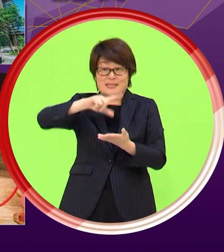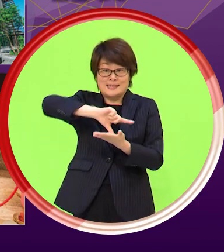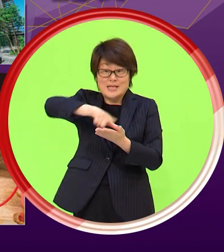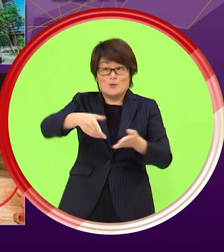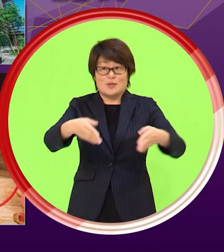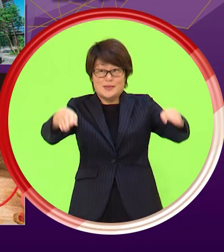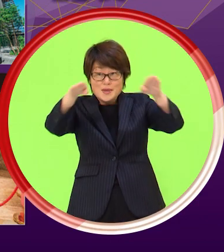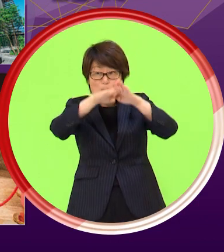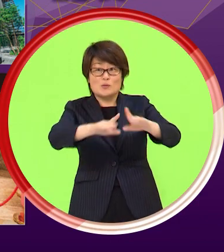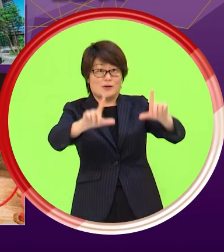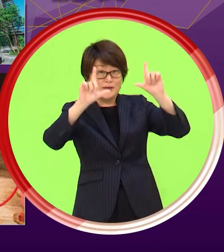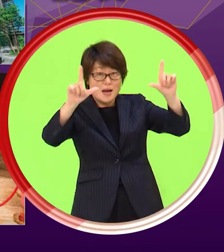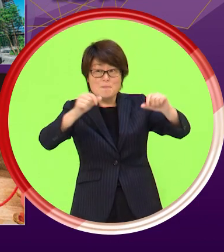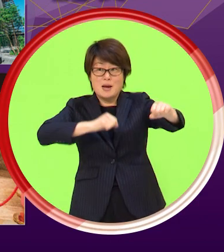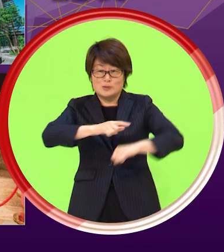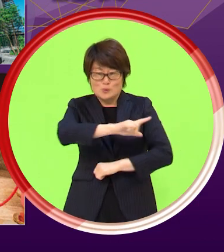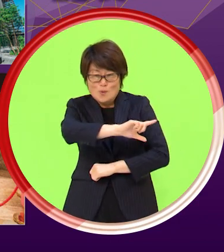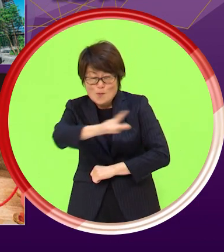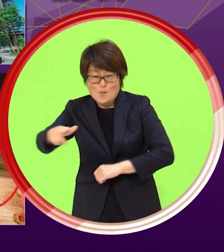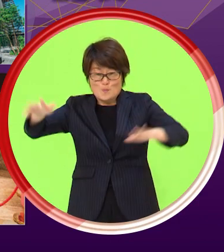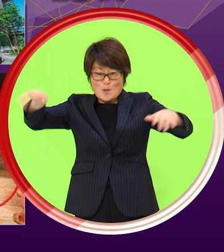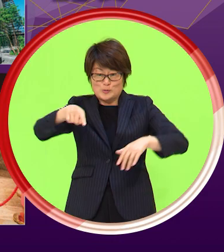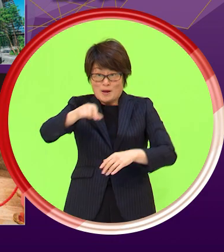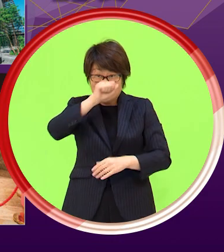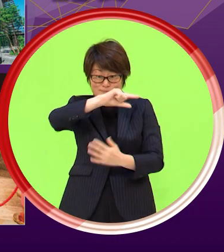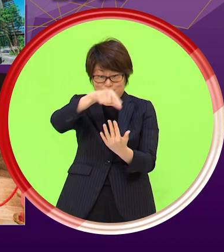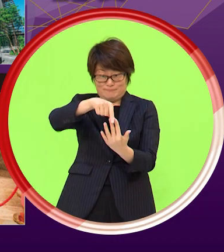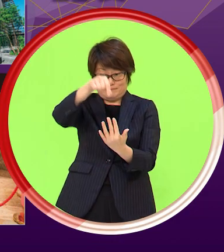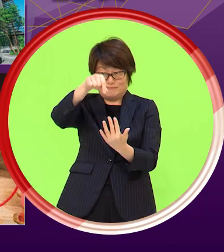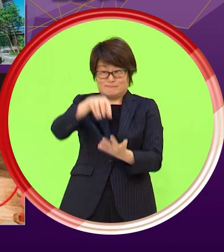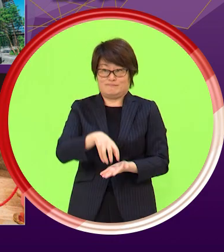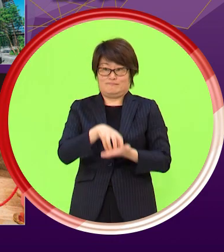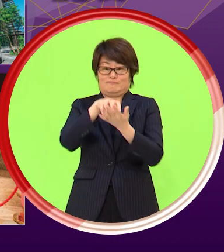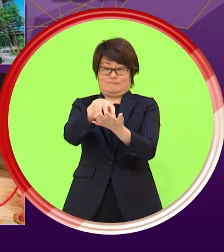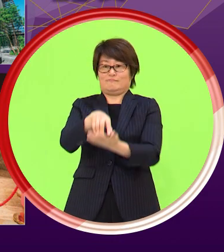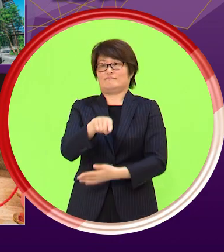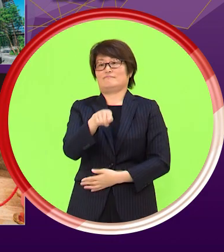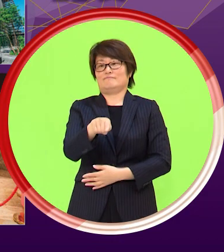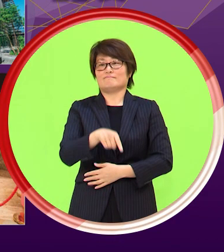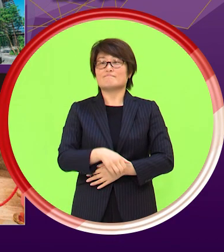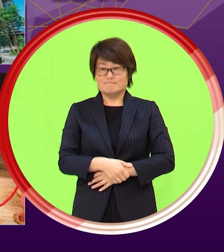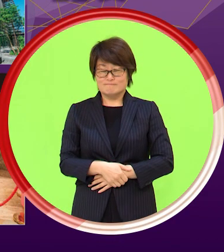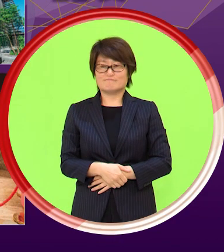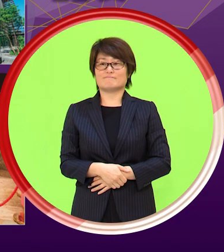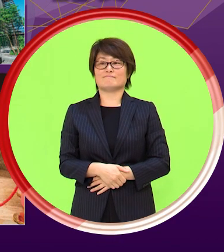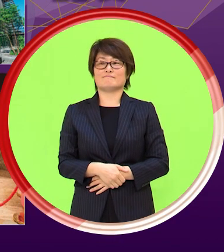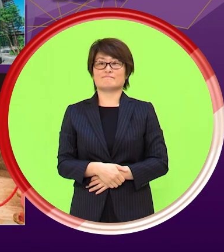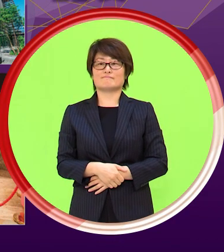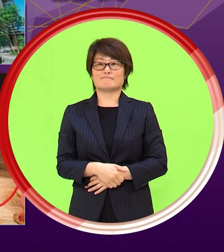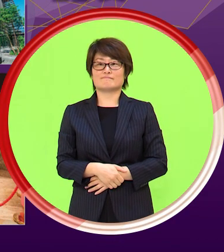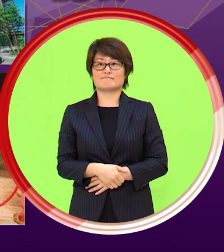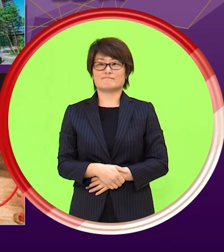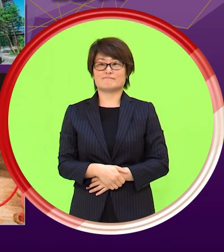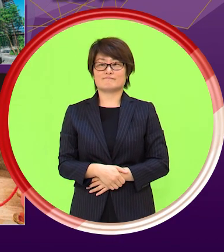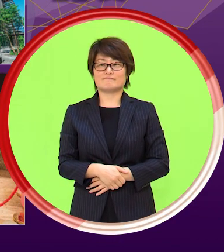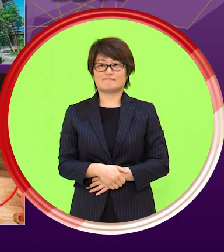広島市内の建築物や看板、活動などを募集して優れたものを表彰しています。